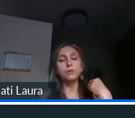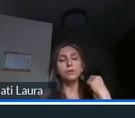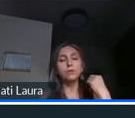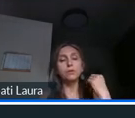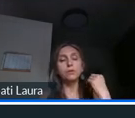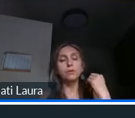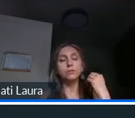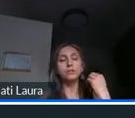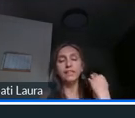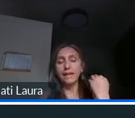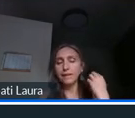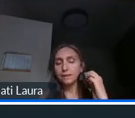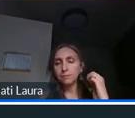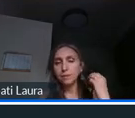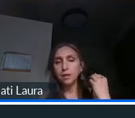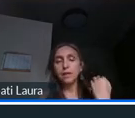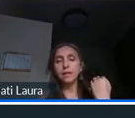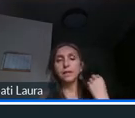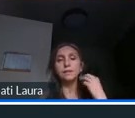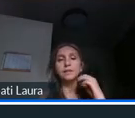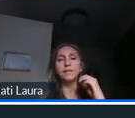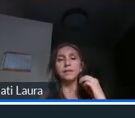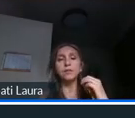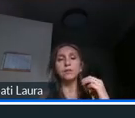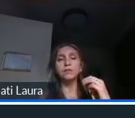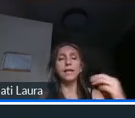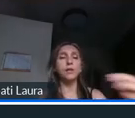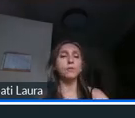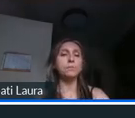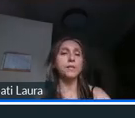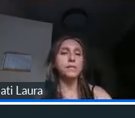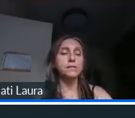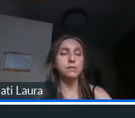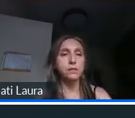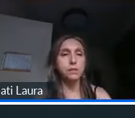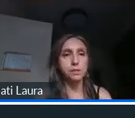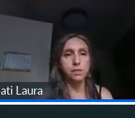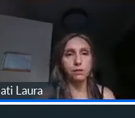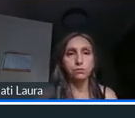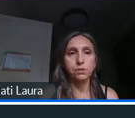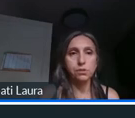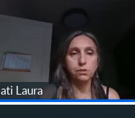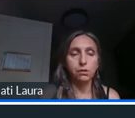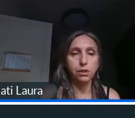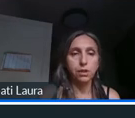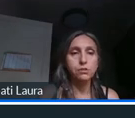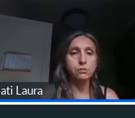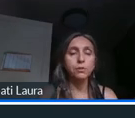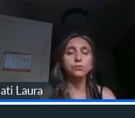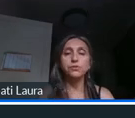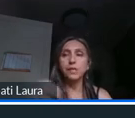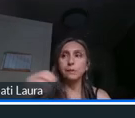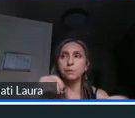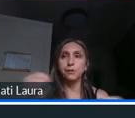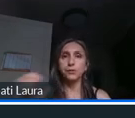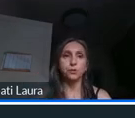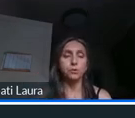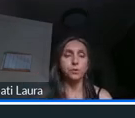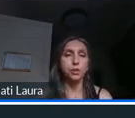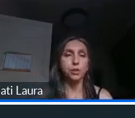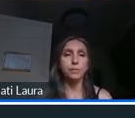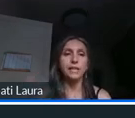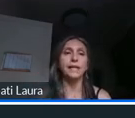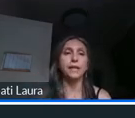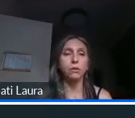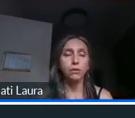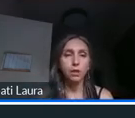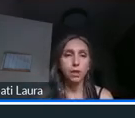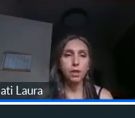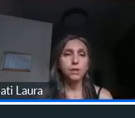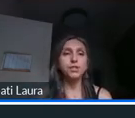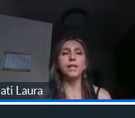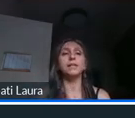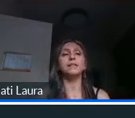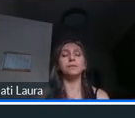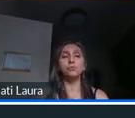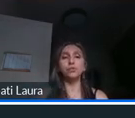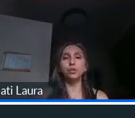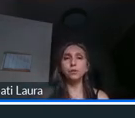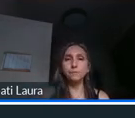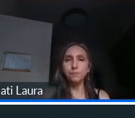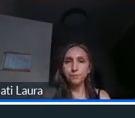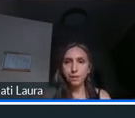Sono sei che derivano dalla combinazione di queste condizioni, che sono molto semplici, no? Quindi, come Lego,